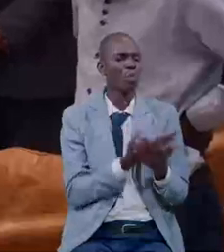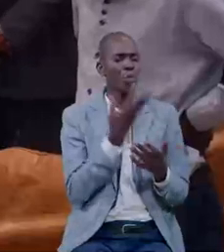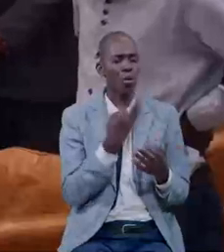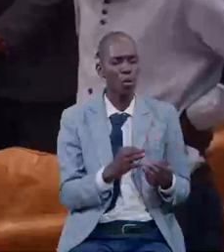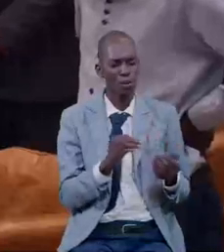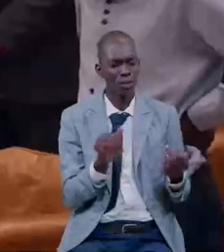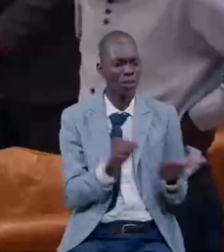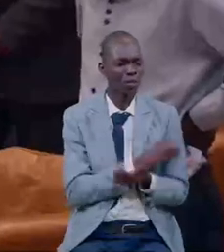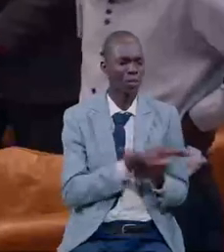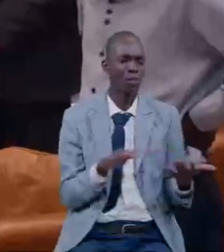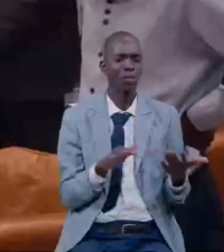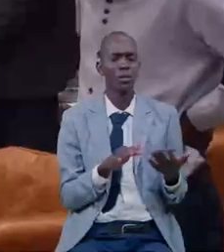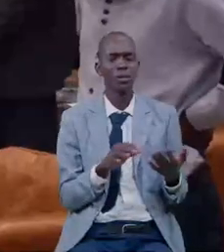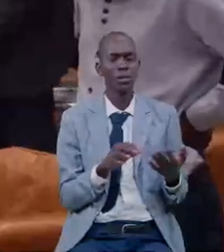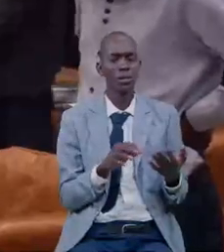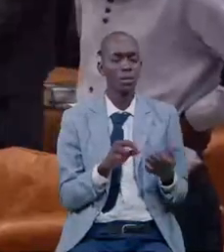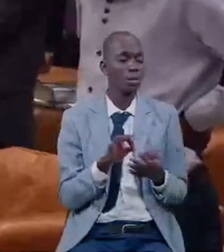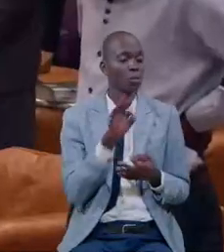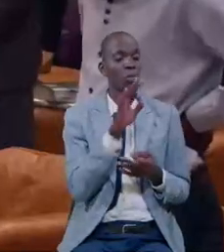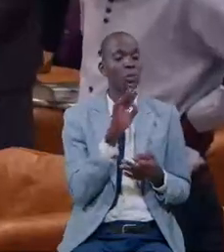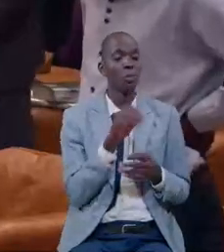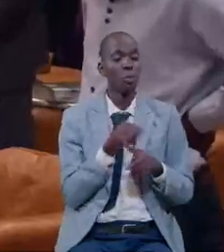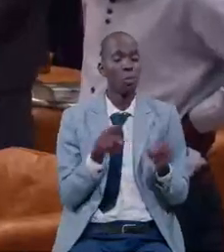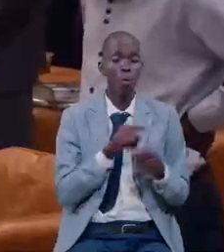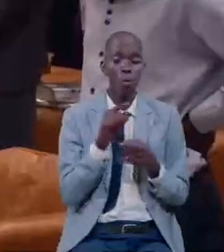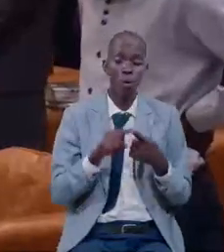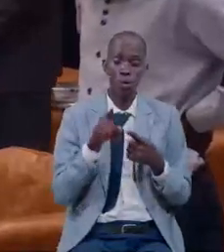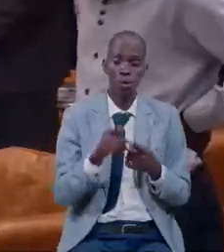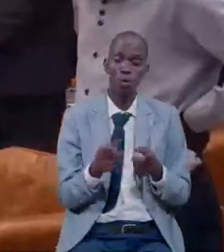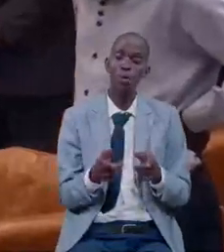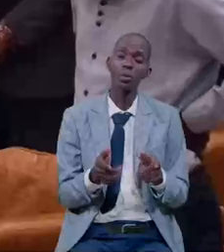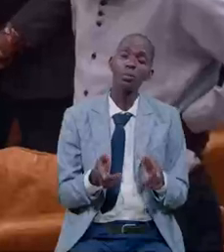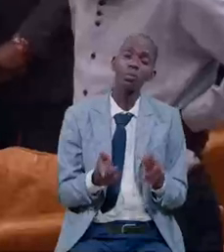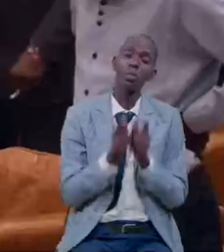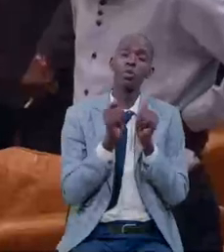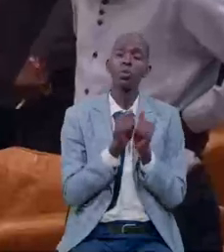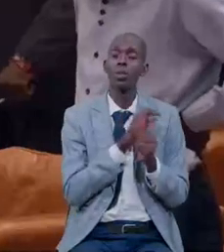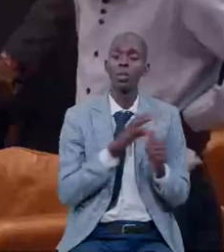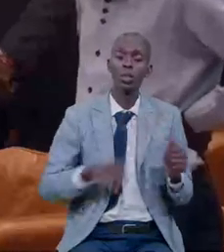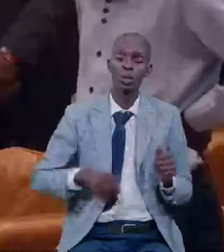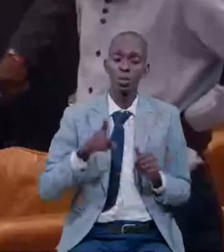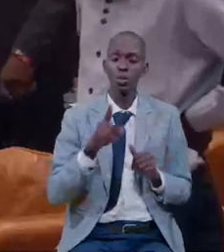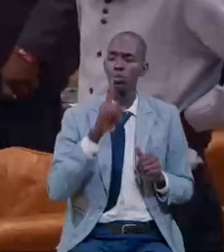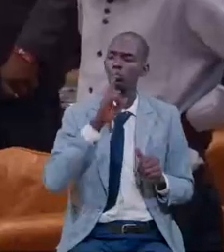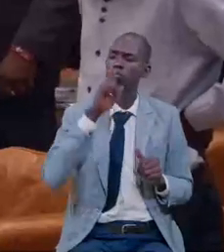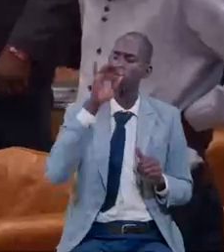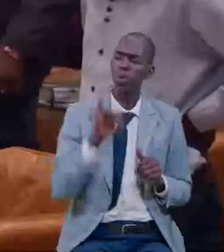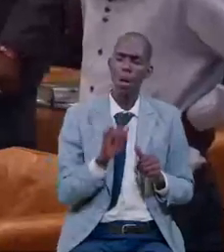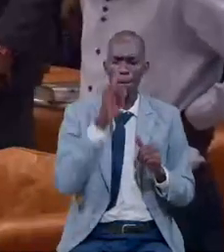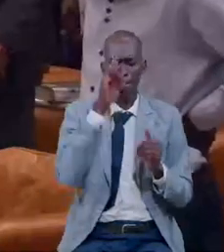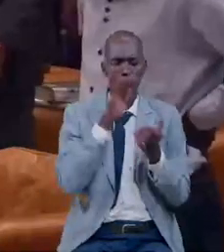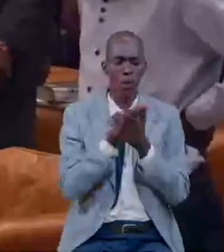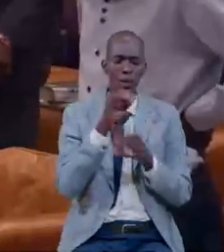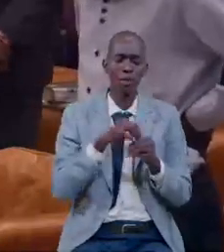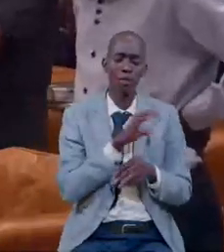adamique. Mais quand vous venez à Christ et vous croyez véritablement en Christ, et